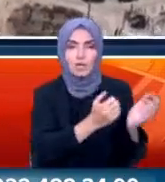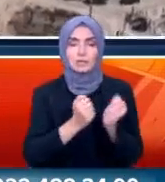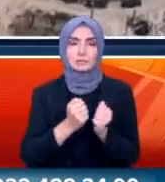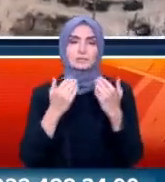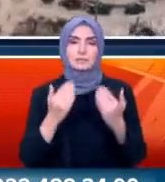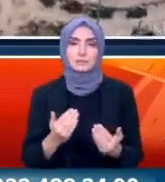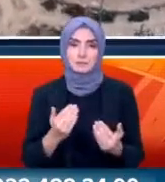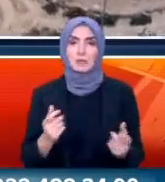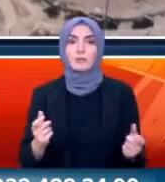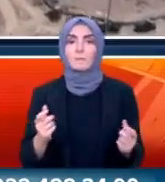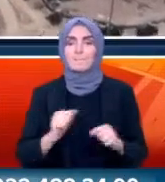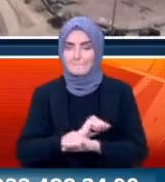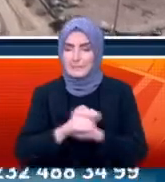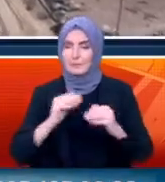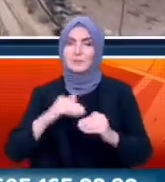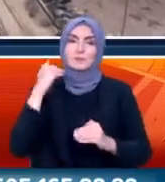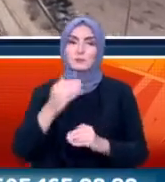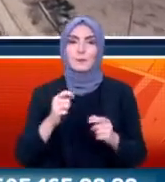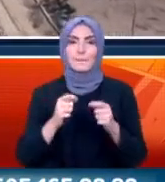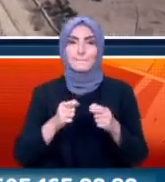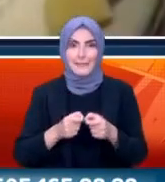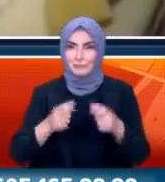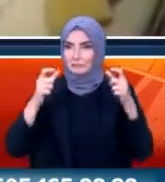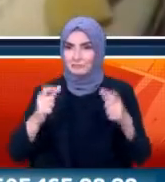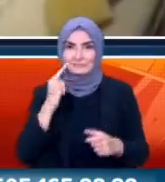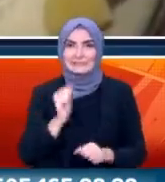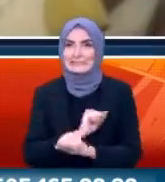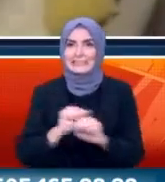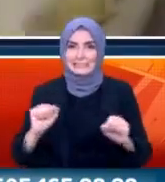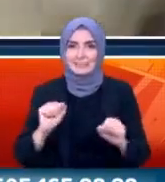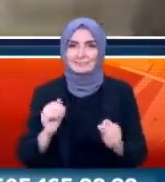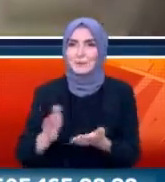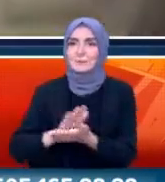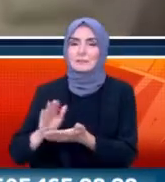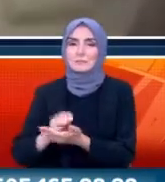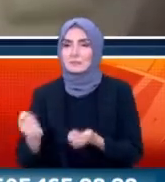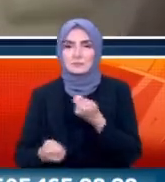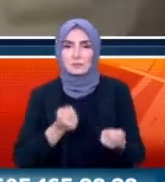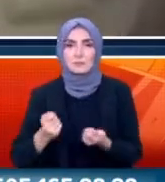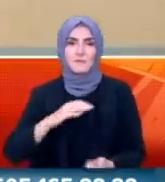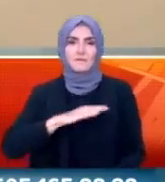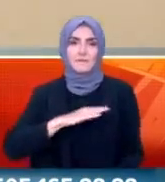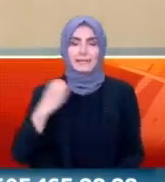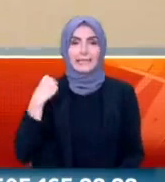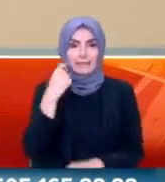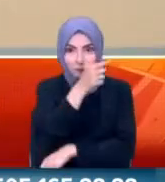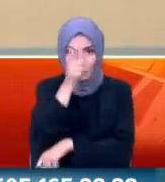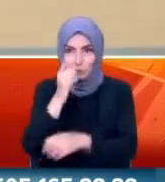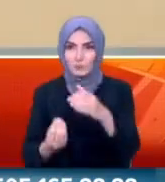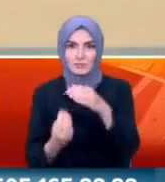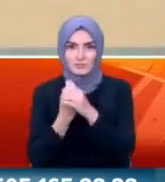Patlamanın ardından Beyrut'ta yaralar sarılmaya çalışılıyor. Patlama anının yeni görüntüleri de yaşanan dramı gözler önüne seriyor.